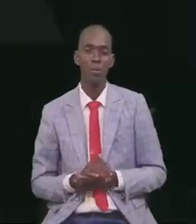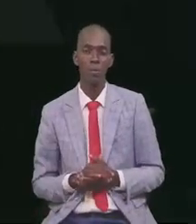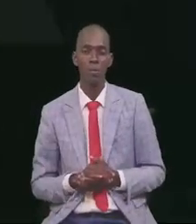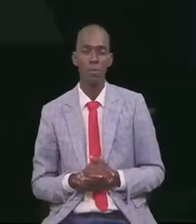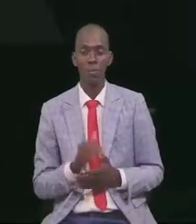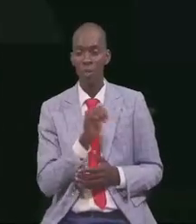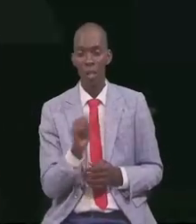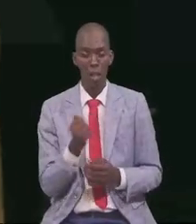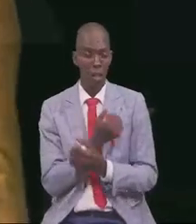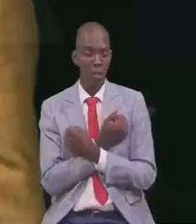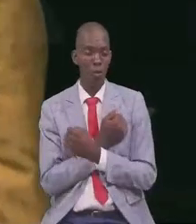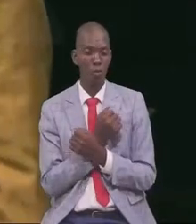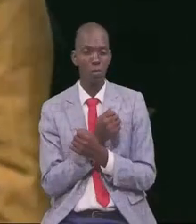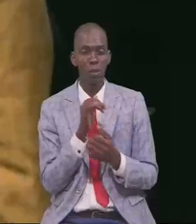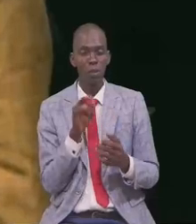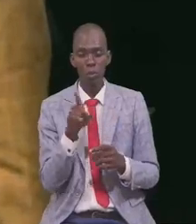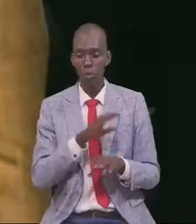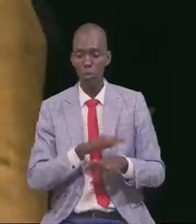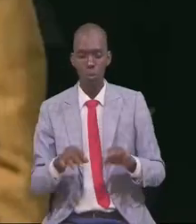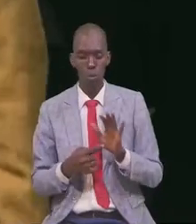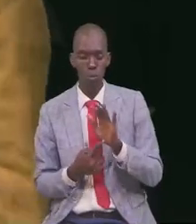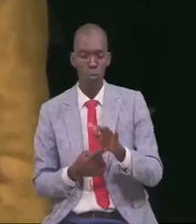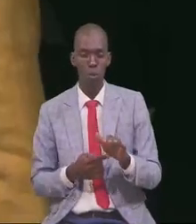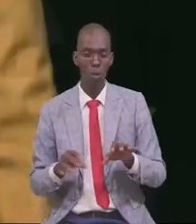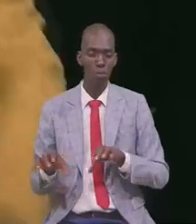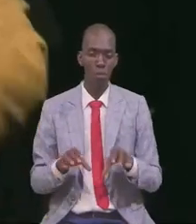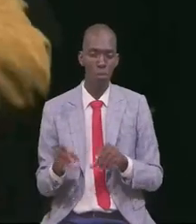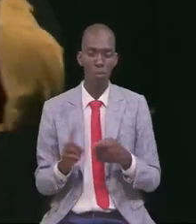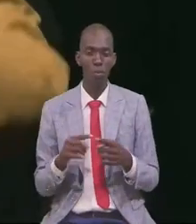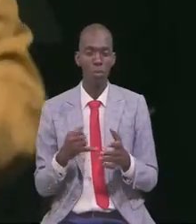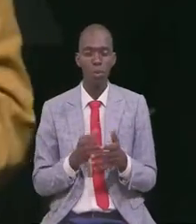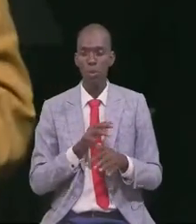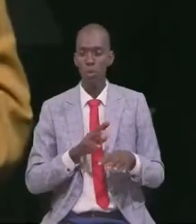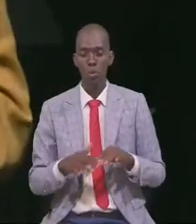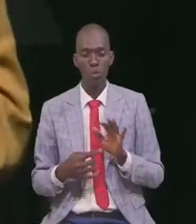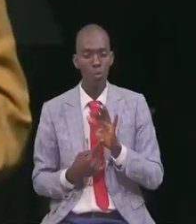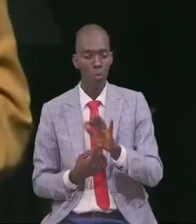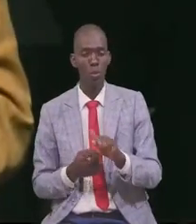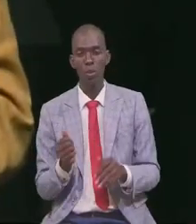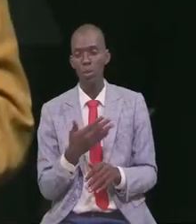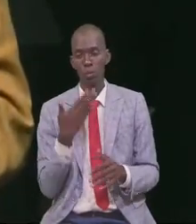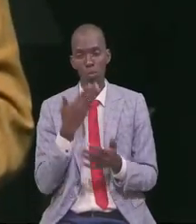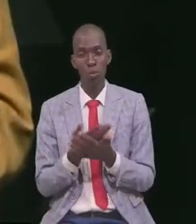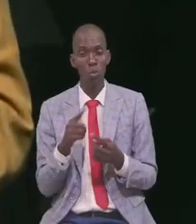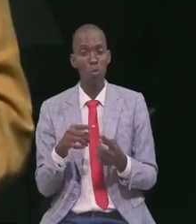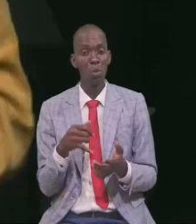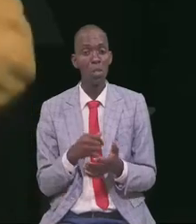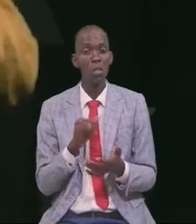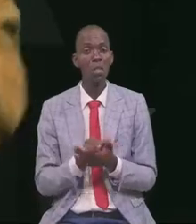d'amour auquel vous ne joignez pas l'action. L'amour auquel vous ne joignez